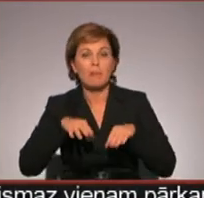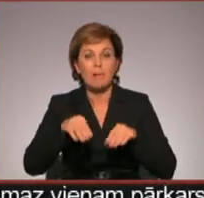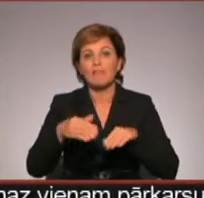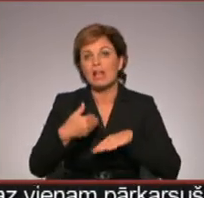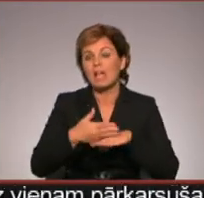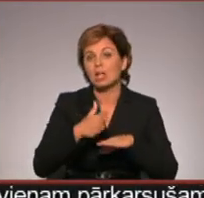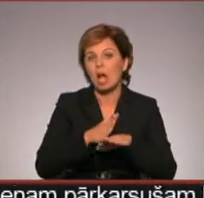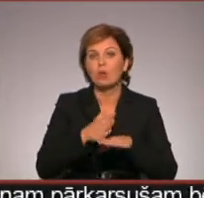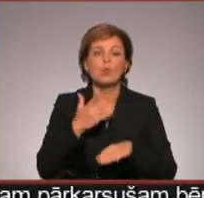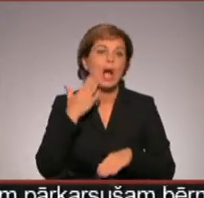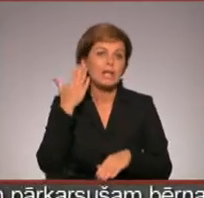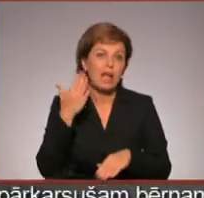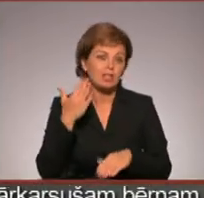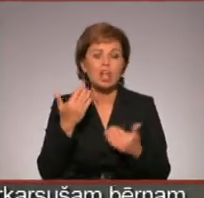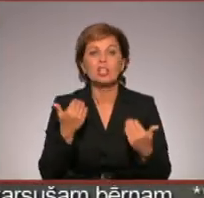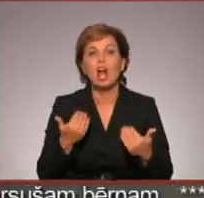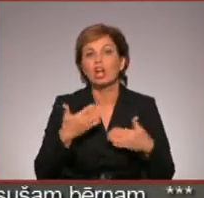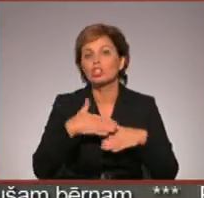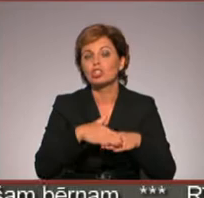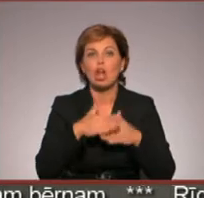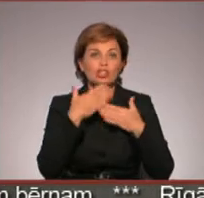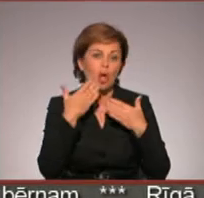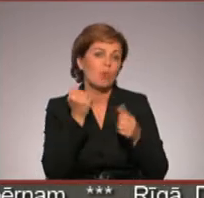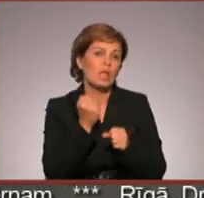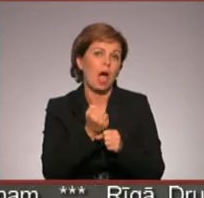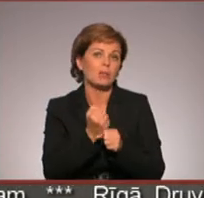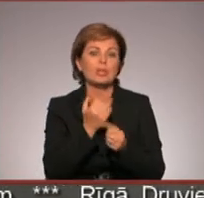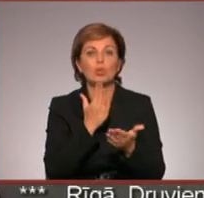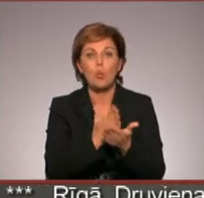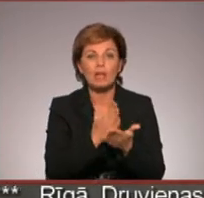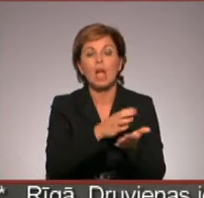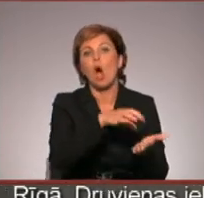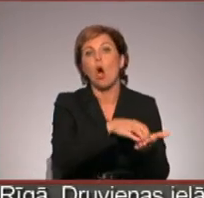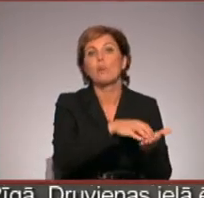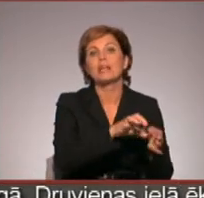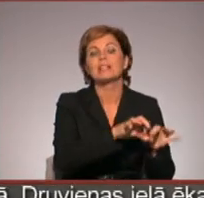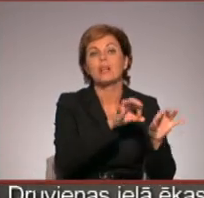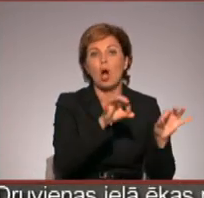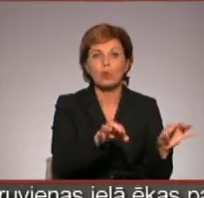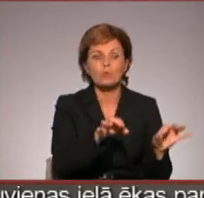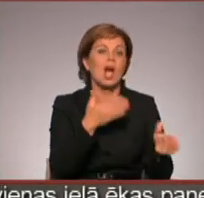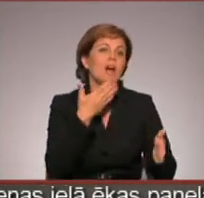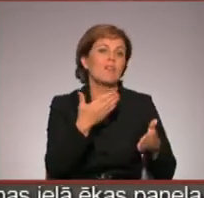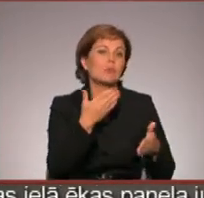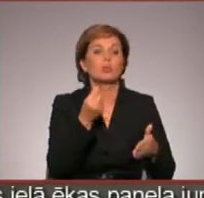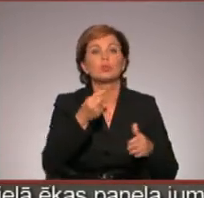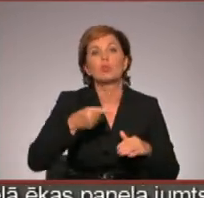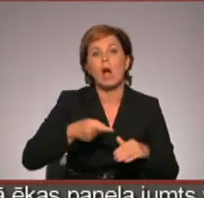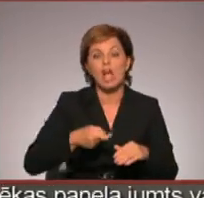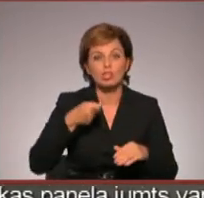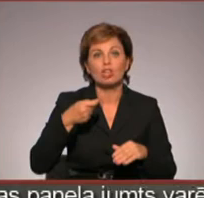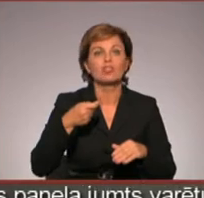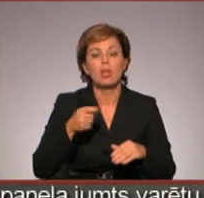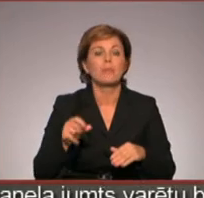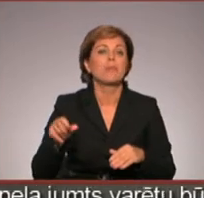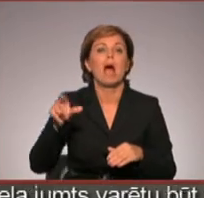no iecerētā. Sarežģījumi šobrīd nav, darbi notiek, ir objekts sākums, ir varbūt neliela saišķiršanās, bet